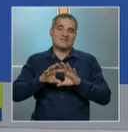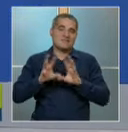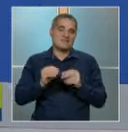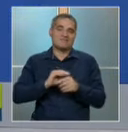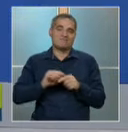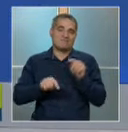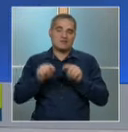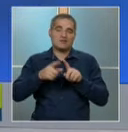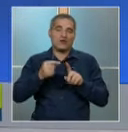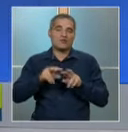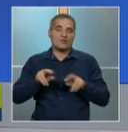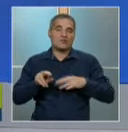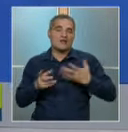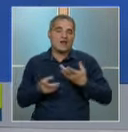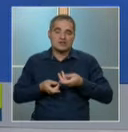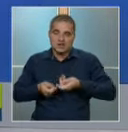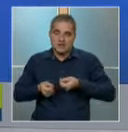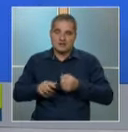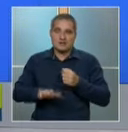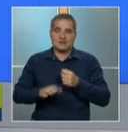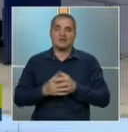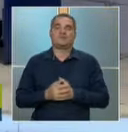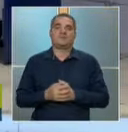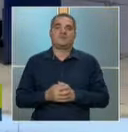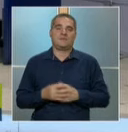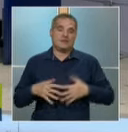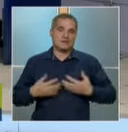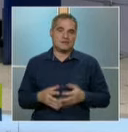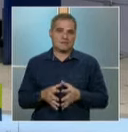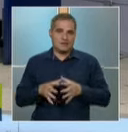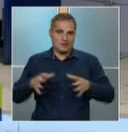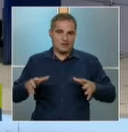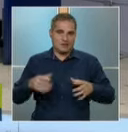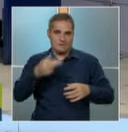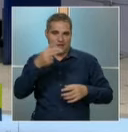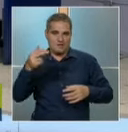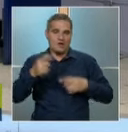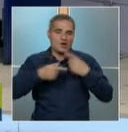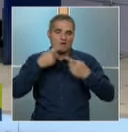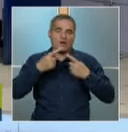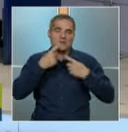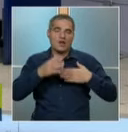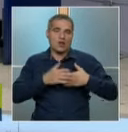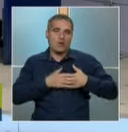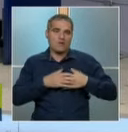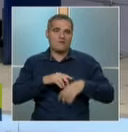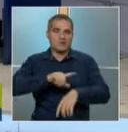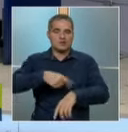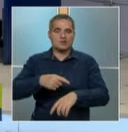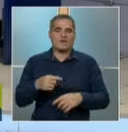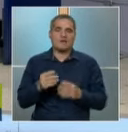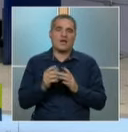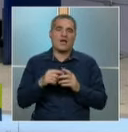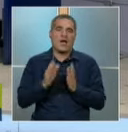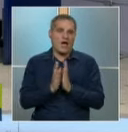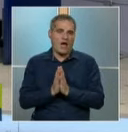знае как въобще се грижи за детето си като цяло. Искам да разширим малко темата, понеже говорим за духовност. Часовете по